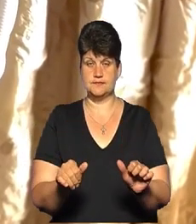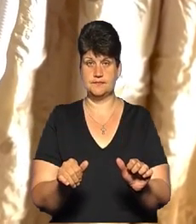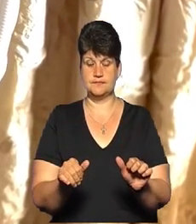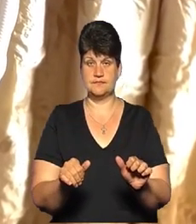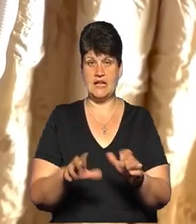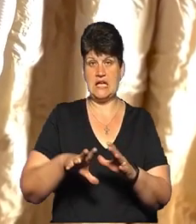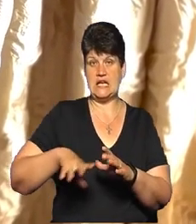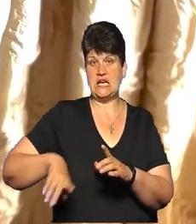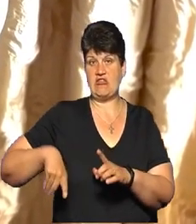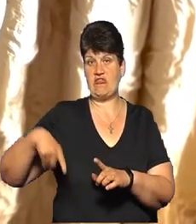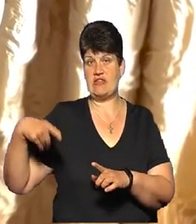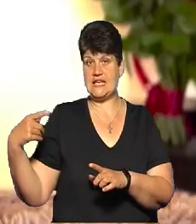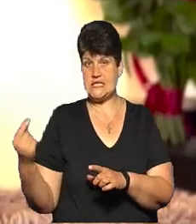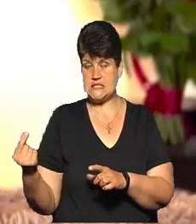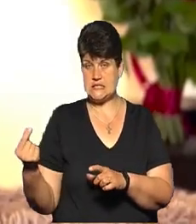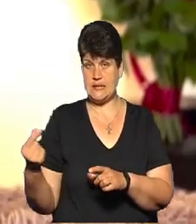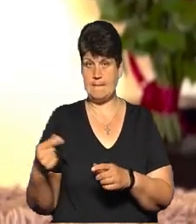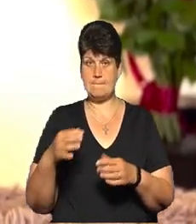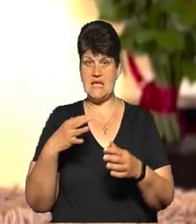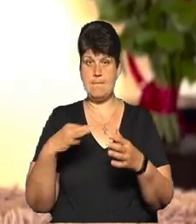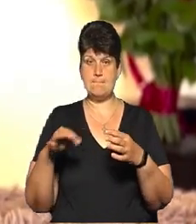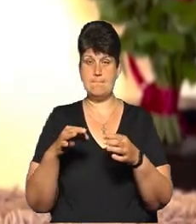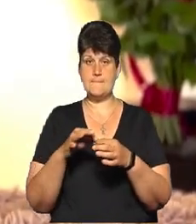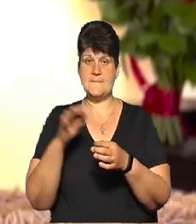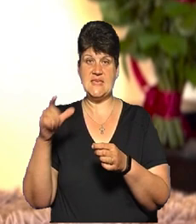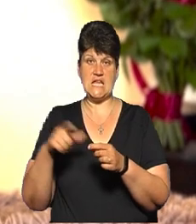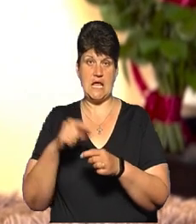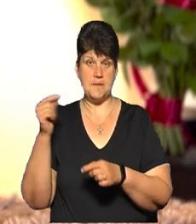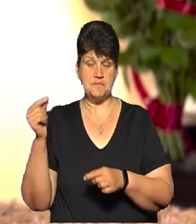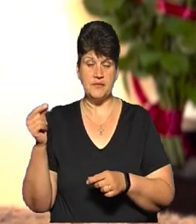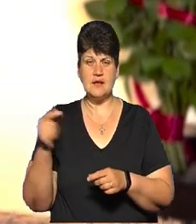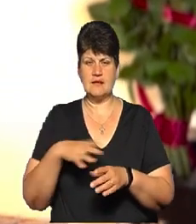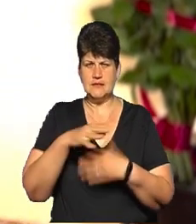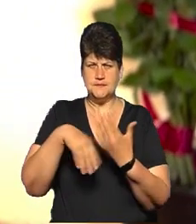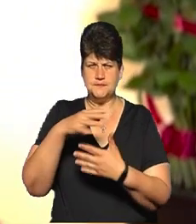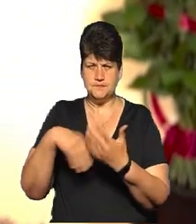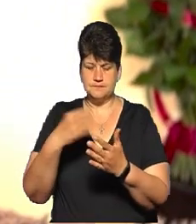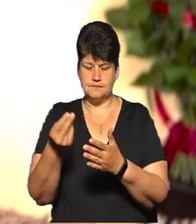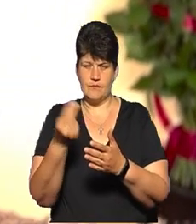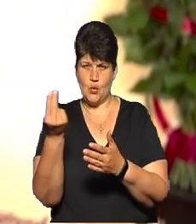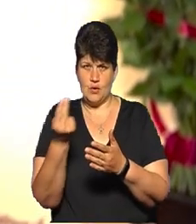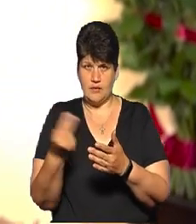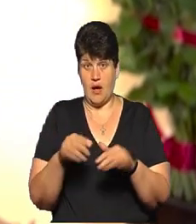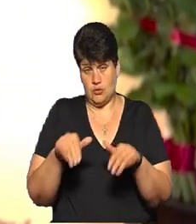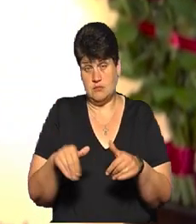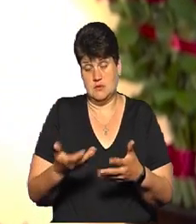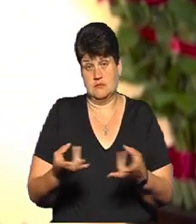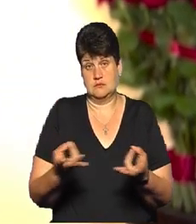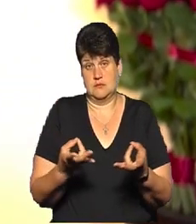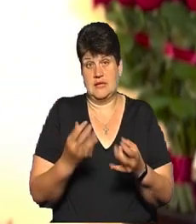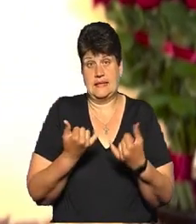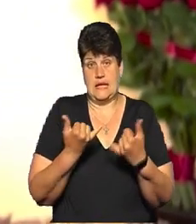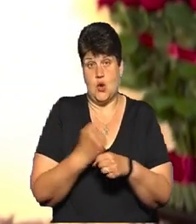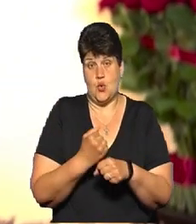хвіст та наше пір'я. Зараз на палітрі я змішую кольори, які у подальшому мені знадобляться для роботи.